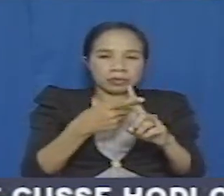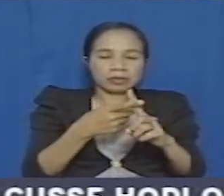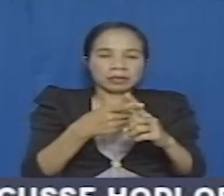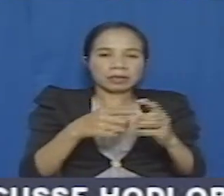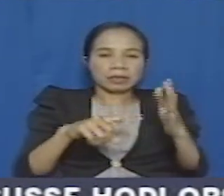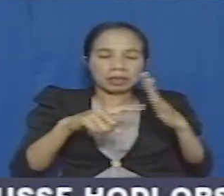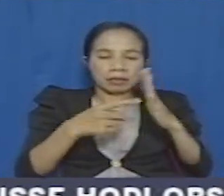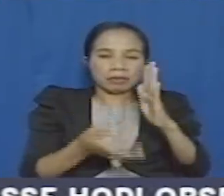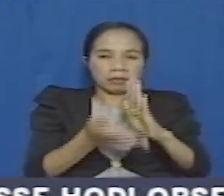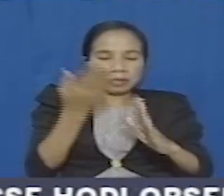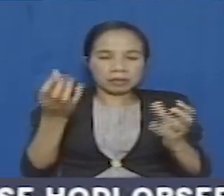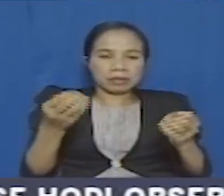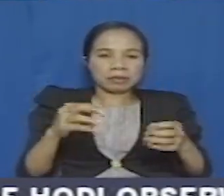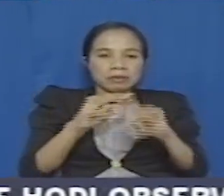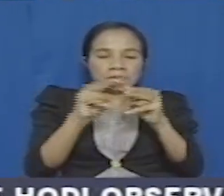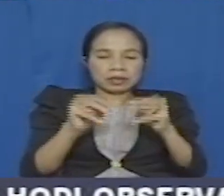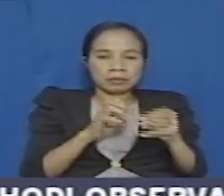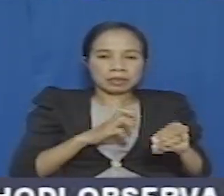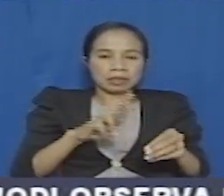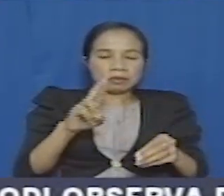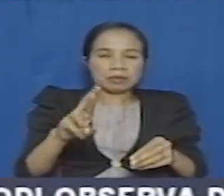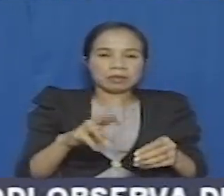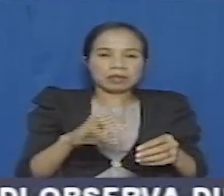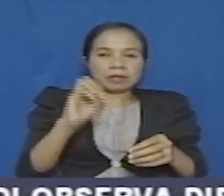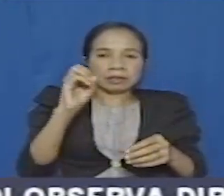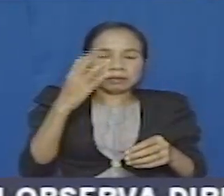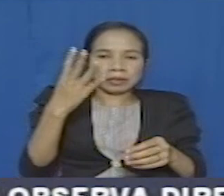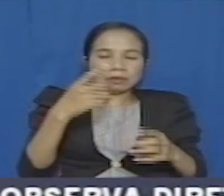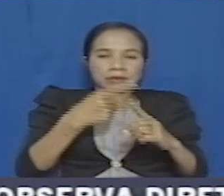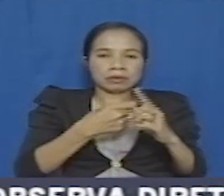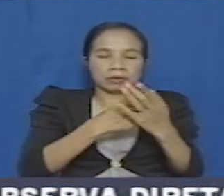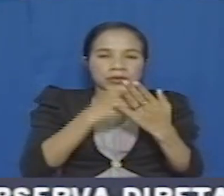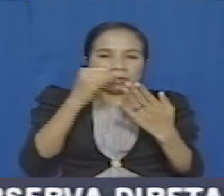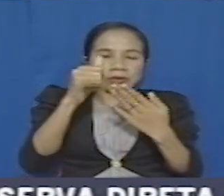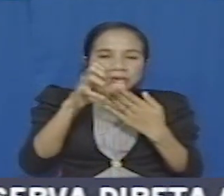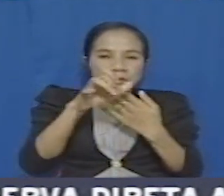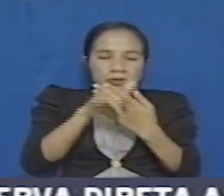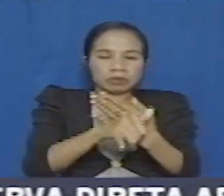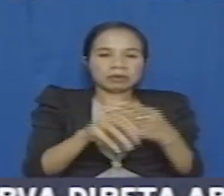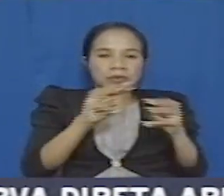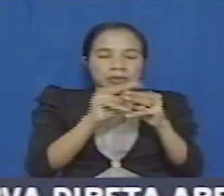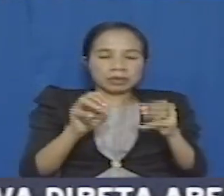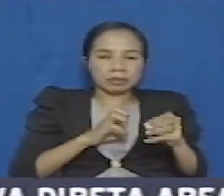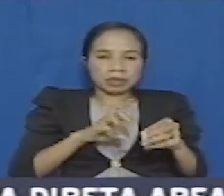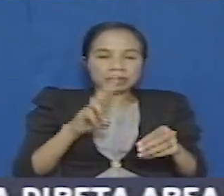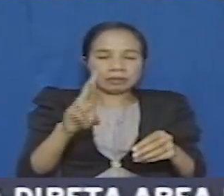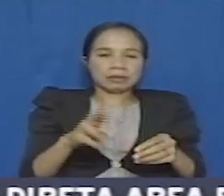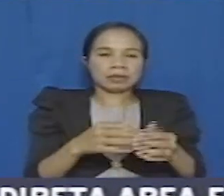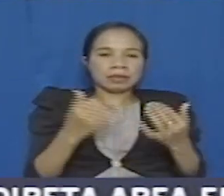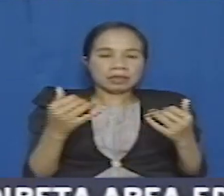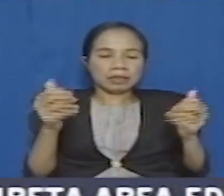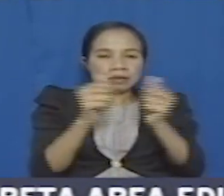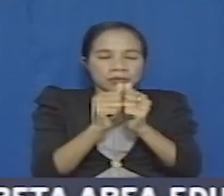município Hermera. E a loron sanulo recinhado julho. To loron tolo fulang agosto tinangne, município Hermera e a caso